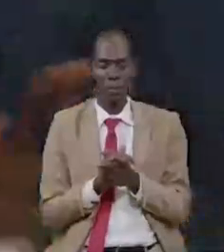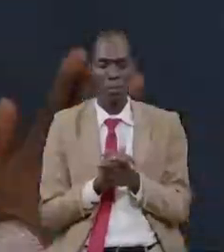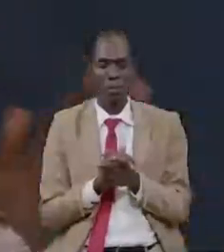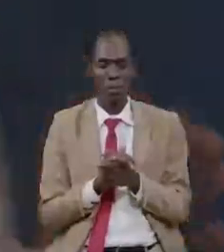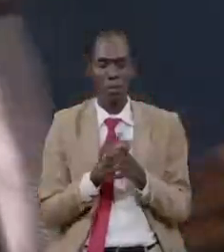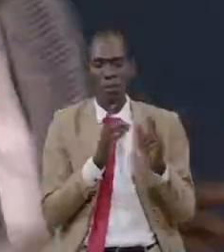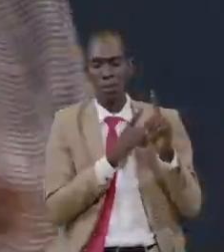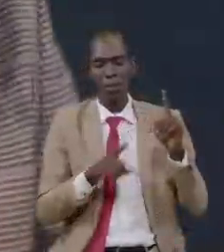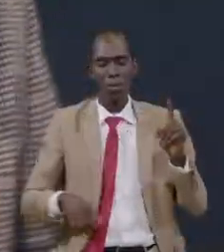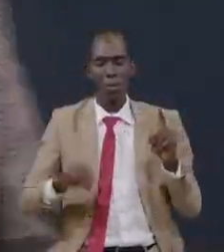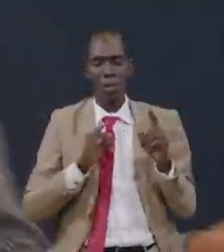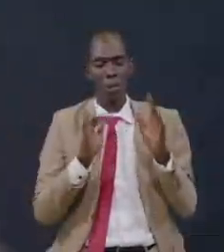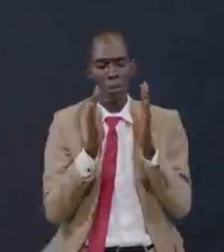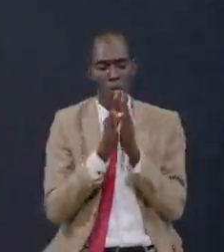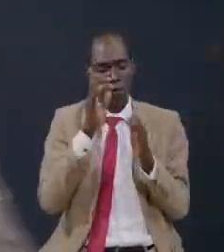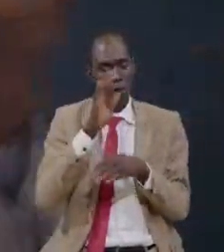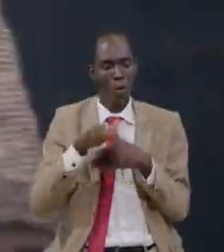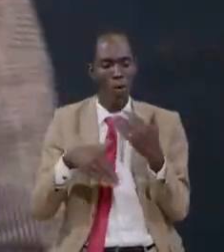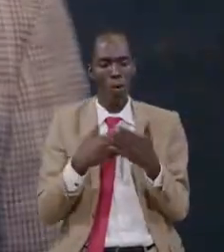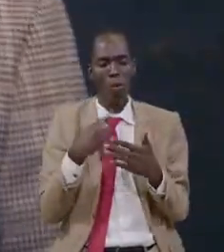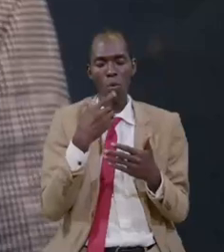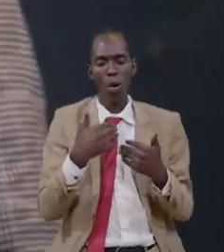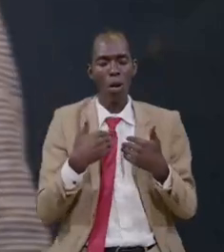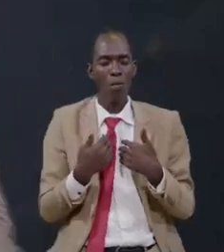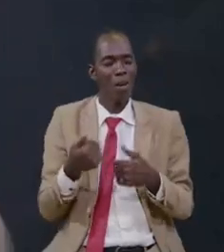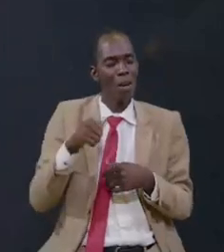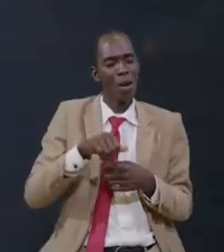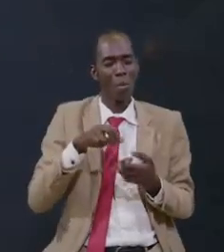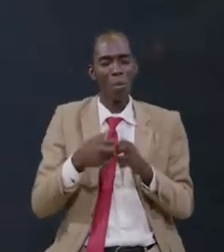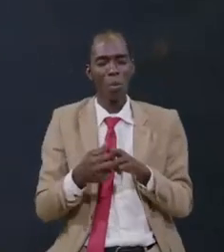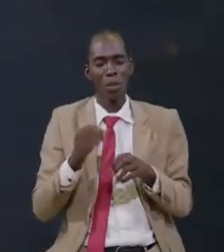Seigneur, je prie pour ceux qui ont un problème